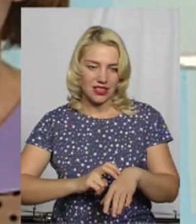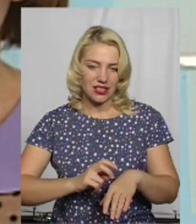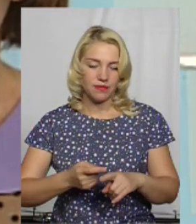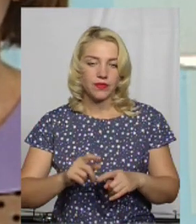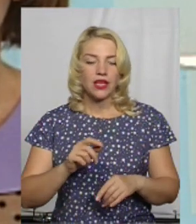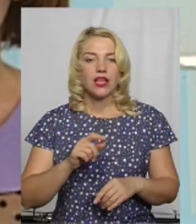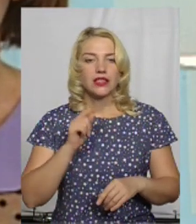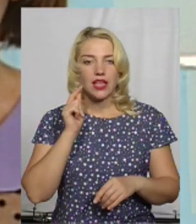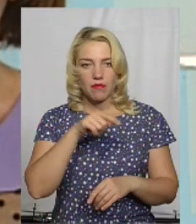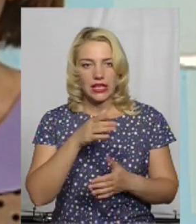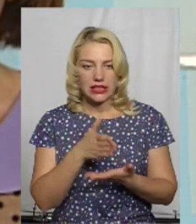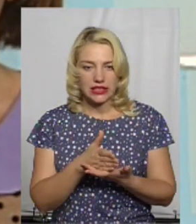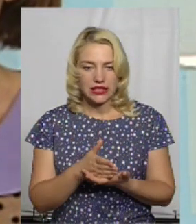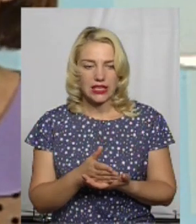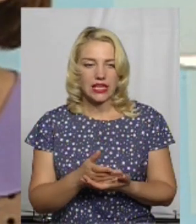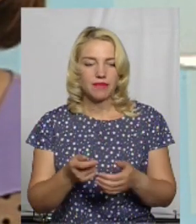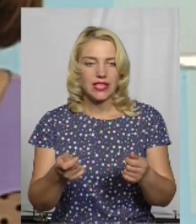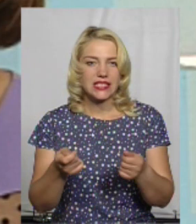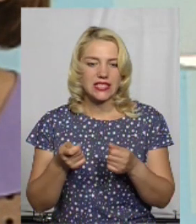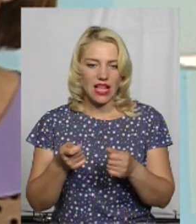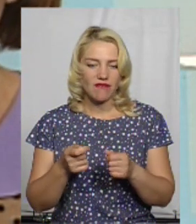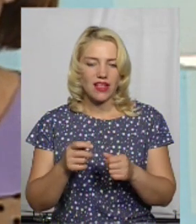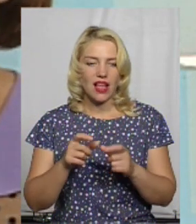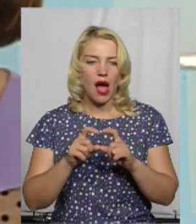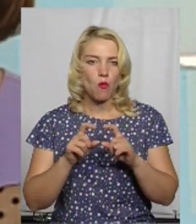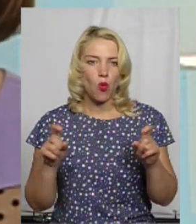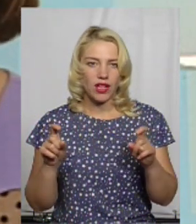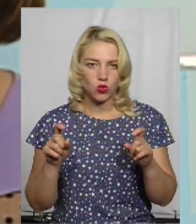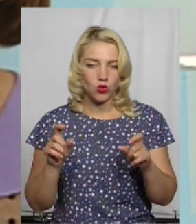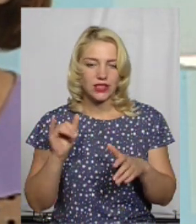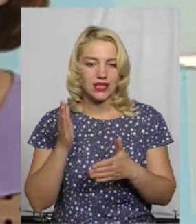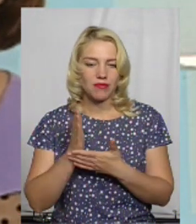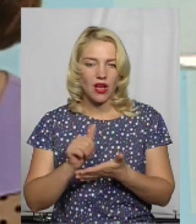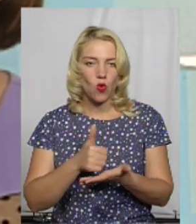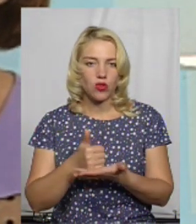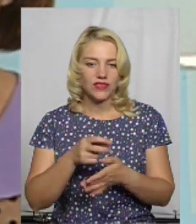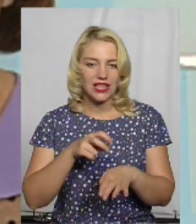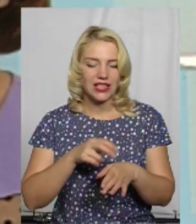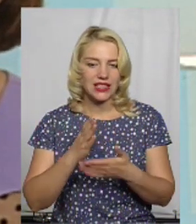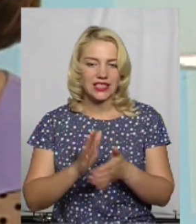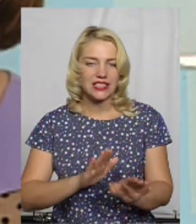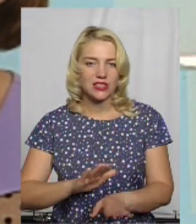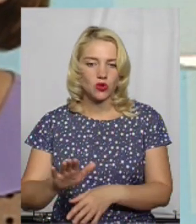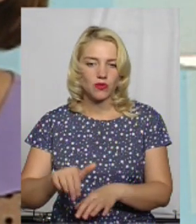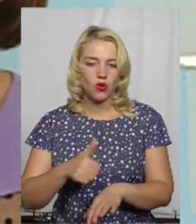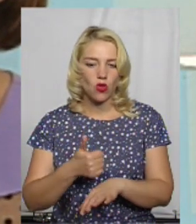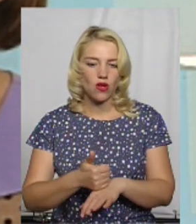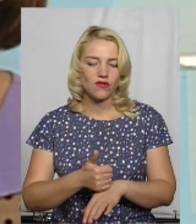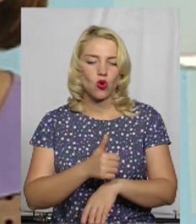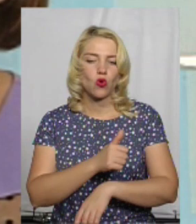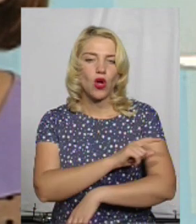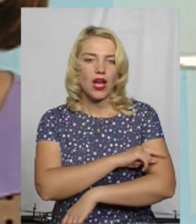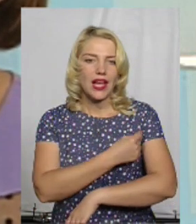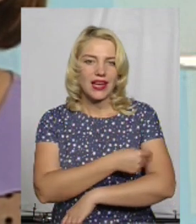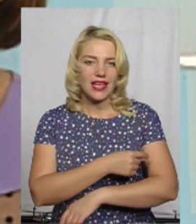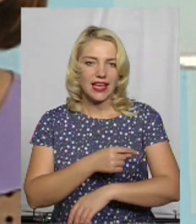медицини. Там є зав амбулаторію, там є головний лікар, там є заступник головного лікаря з материнства,